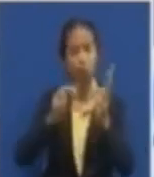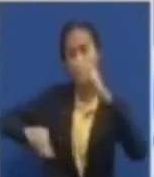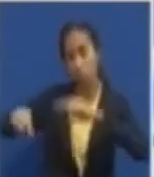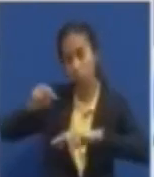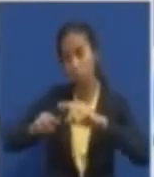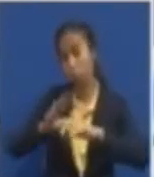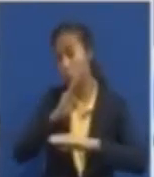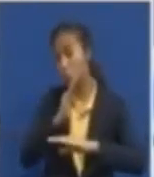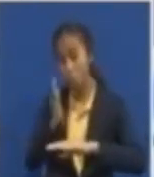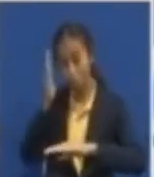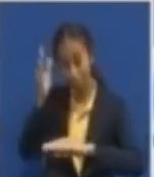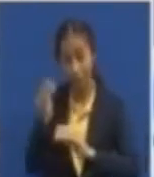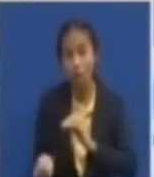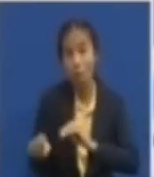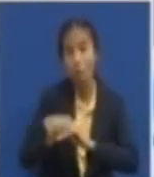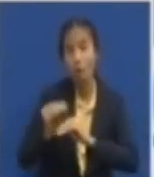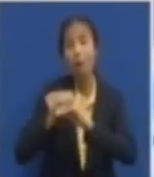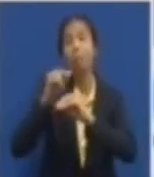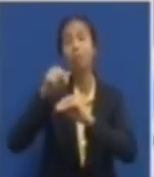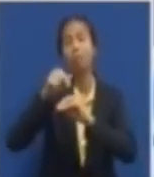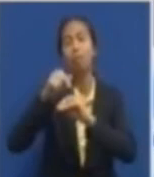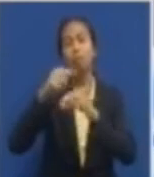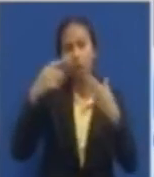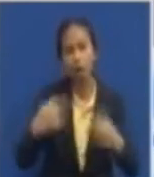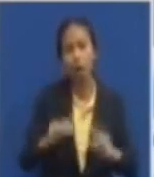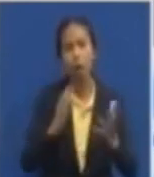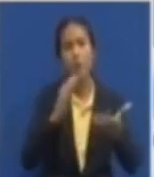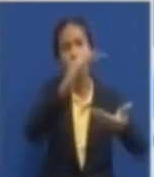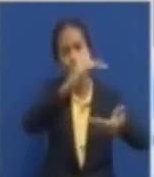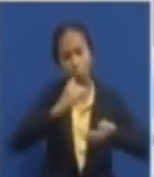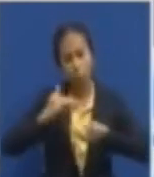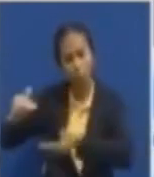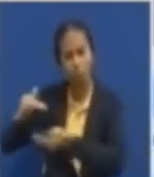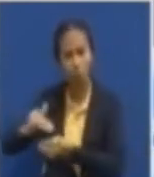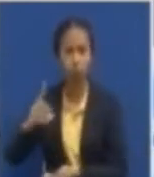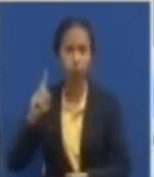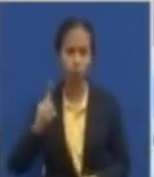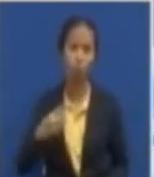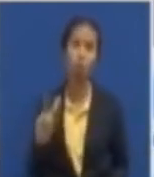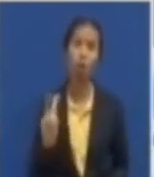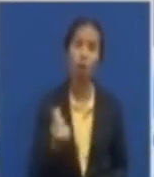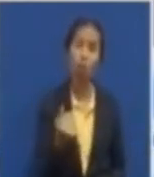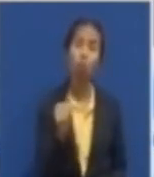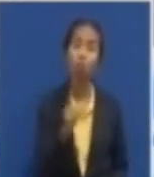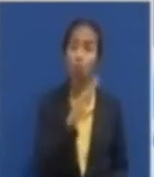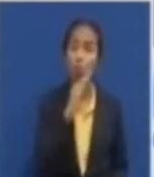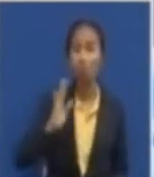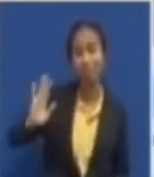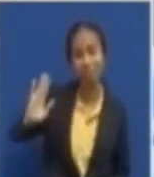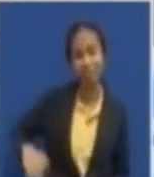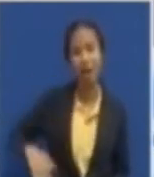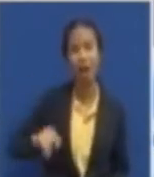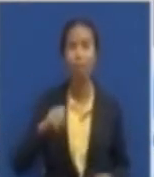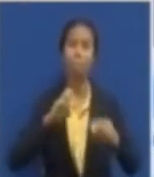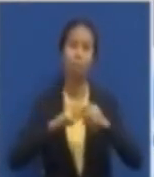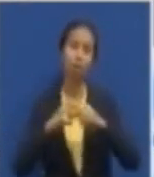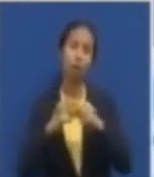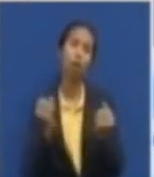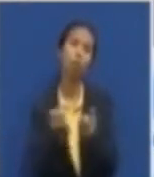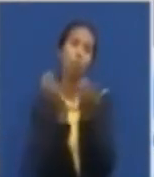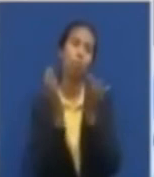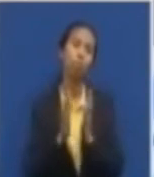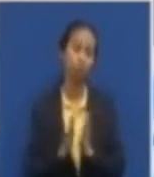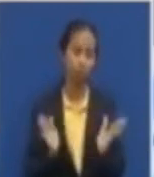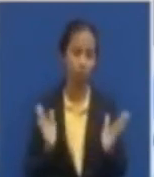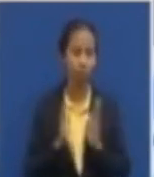ครับทุเรียนต้องมีระบบโลจิสติกขนถ่ายออกตลาดอย่างรวดเร็วนะครับถ้าหากว่าช้าก็อาจจะมีปัญหานะครับกราบขอบพระคุณท่านประ